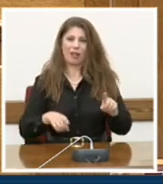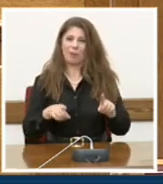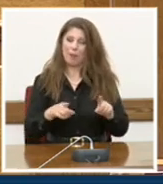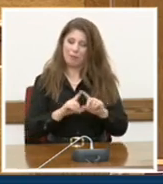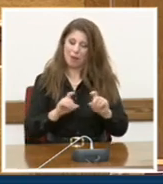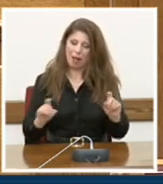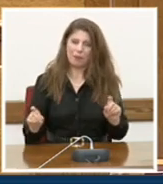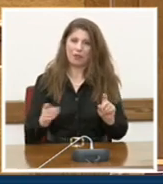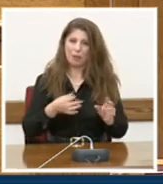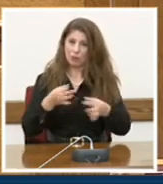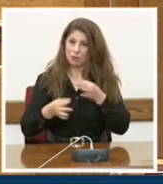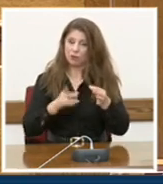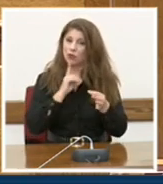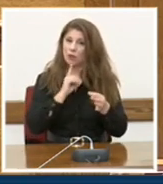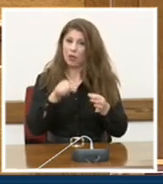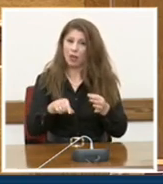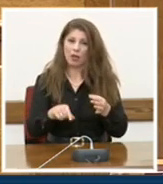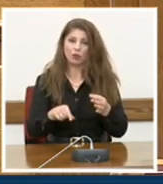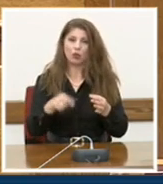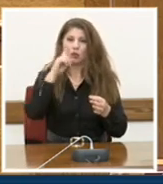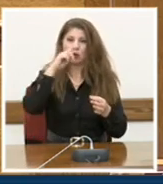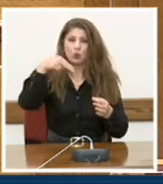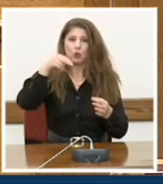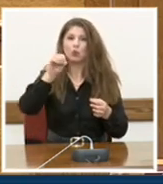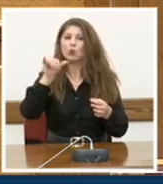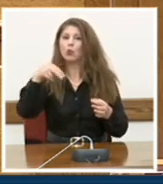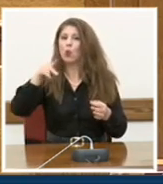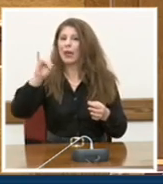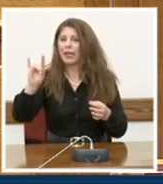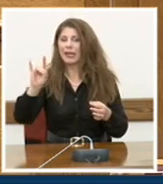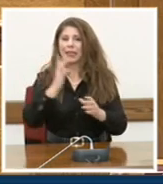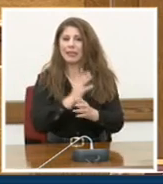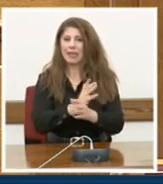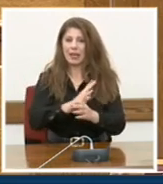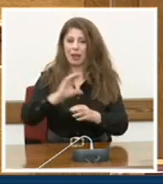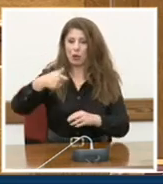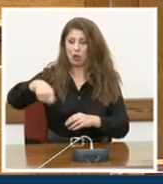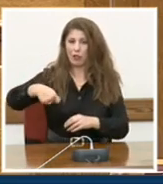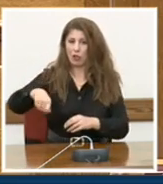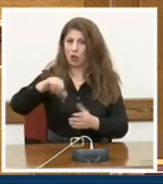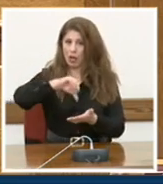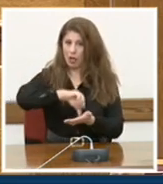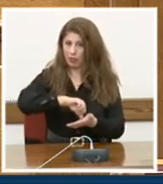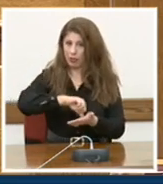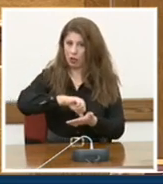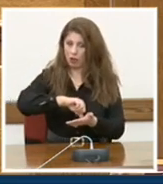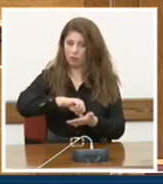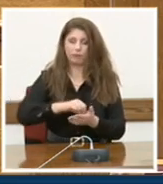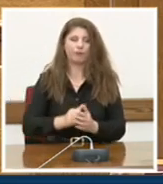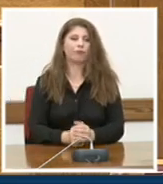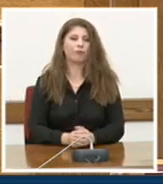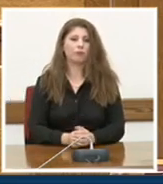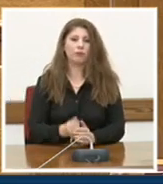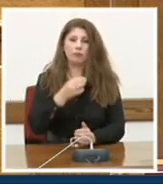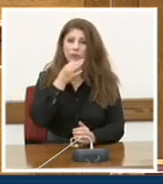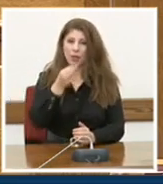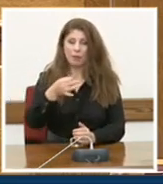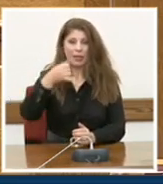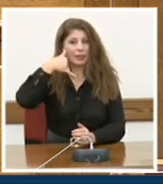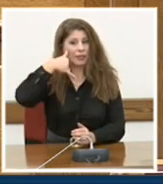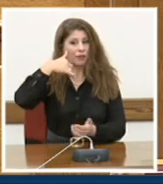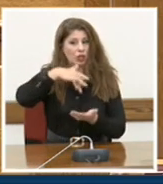όπως αυτή του Γιώργου Νούλη, εισαγγελέα πρωτοδικών Αθηνών, ο οποίος ανέφερε για το τηλεφωνικό κέντρο